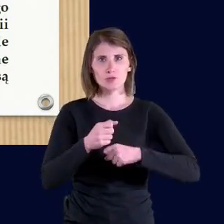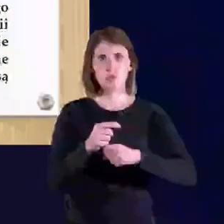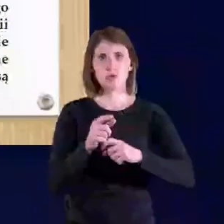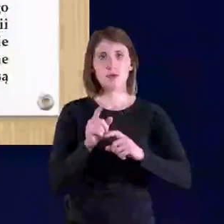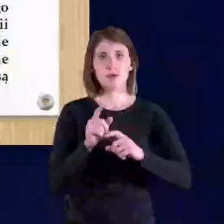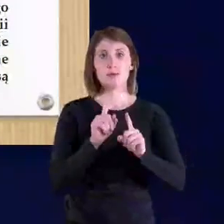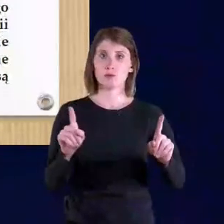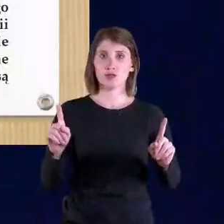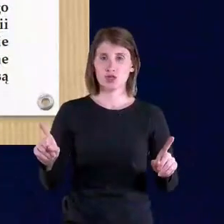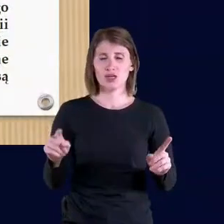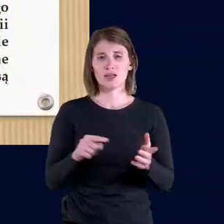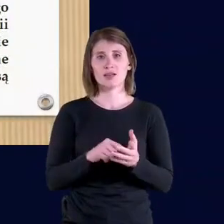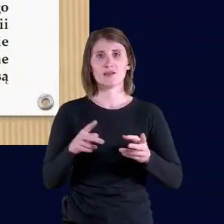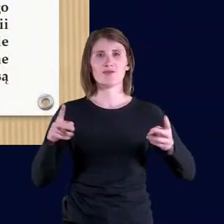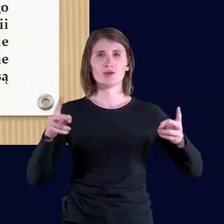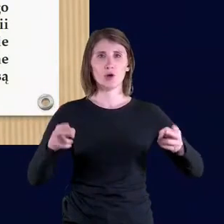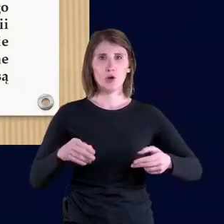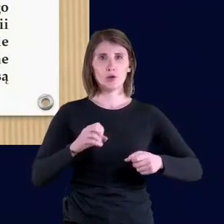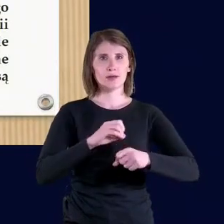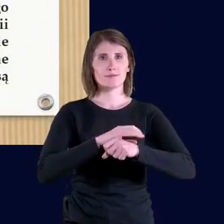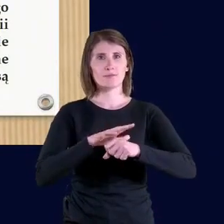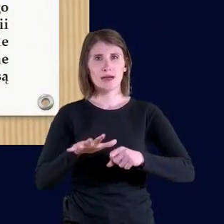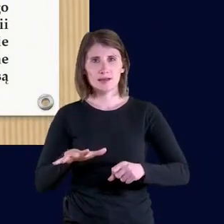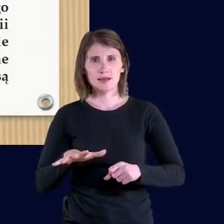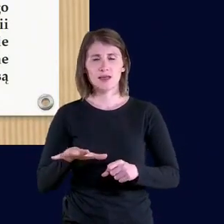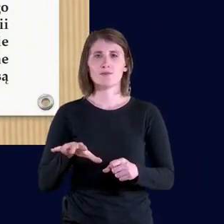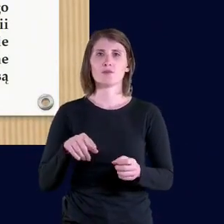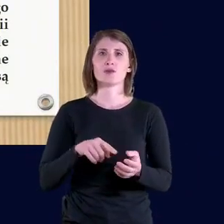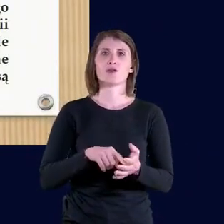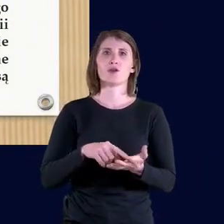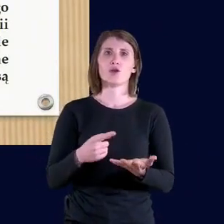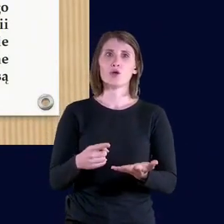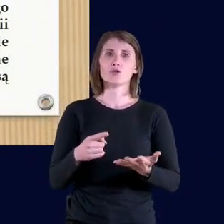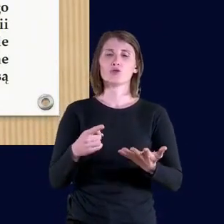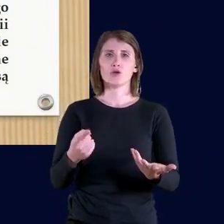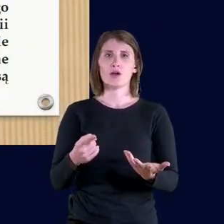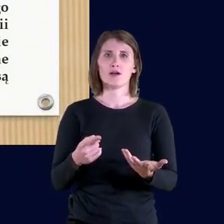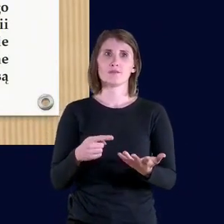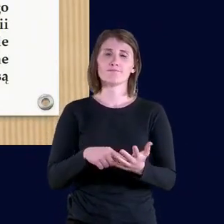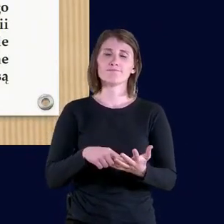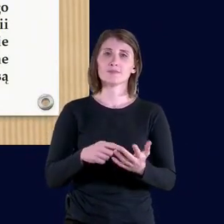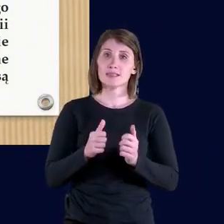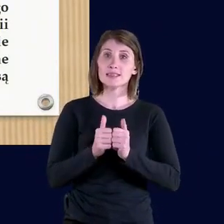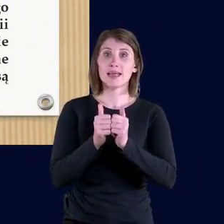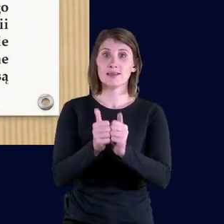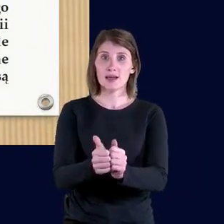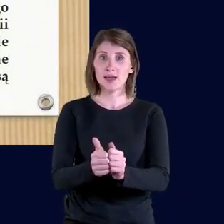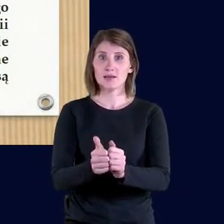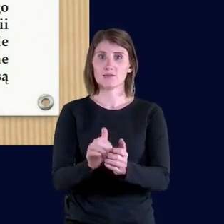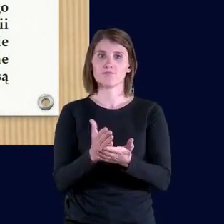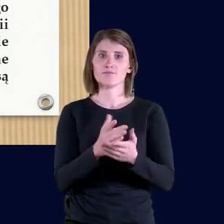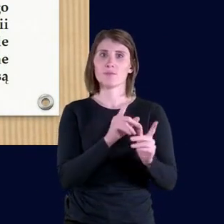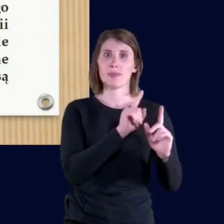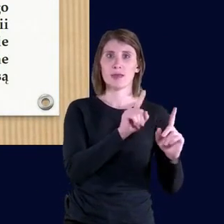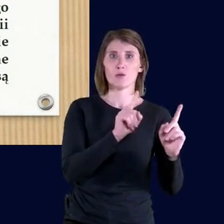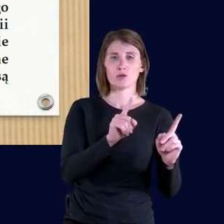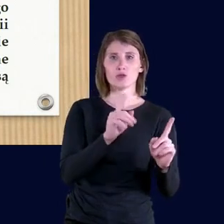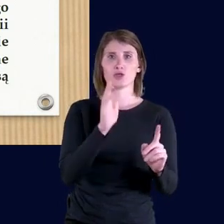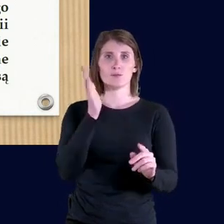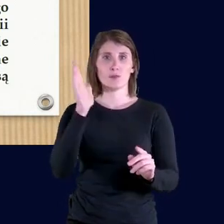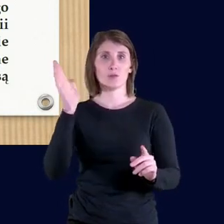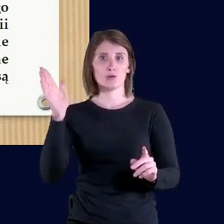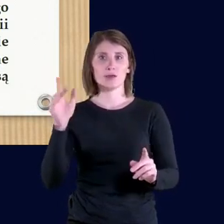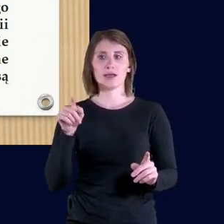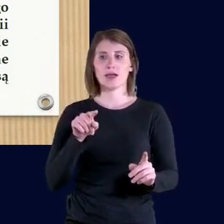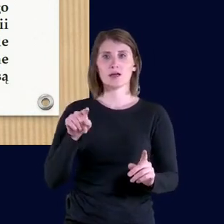i właśnie okres prądem jej bardzo wzmocnił silnie tą rolę między nauczycielami bibliotekarza